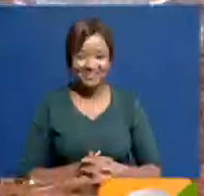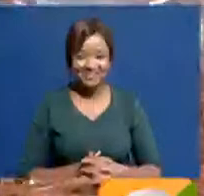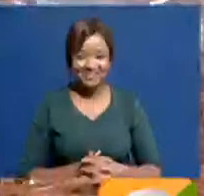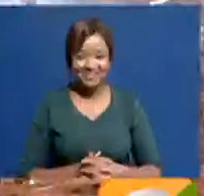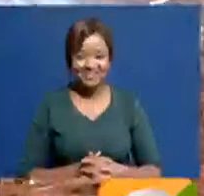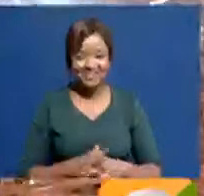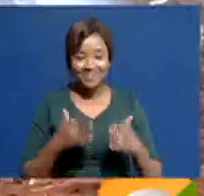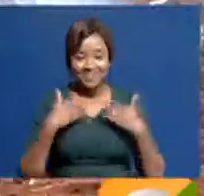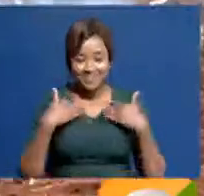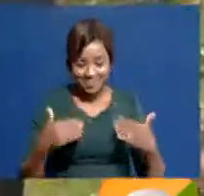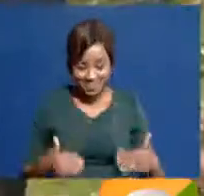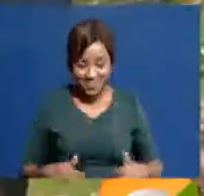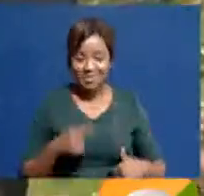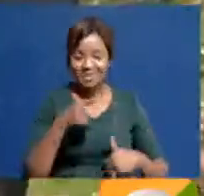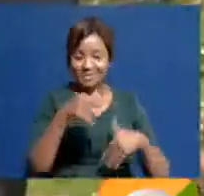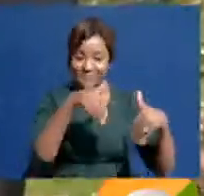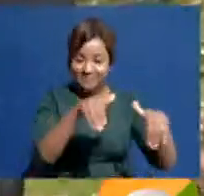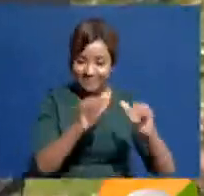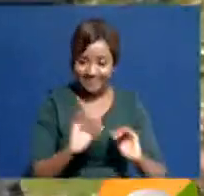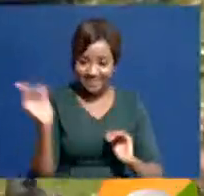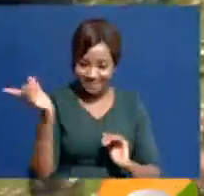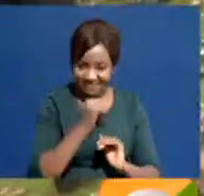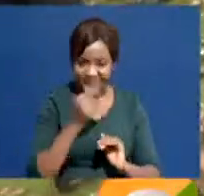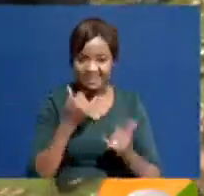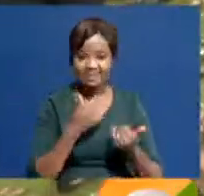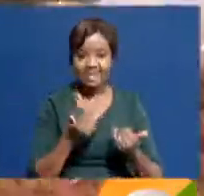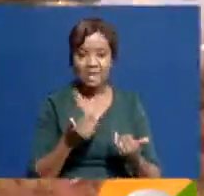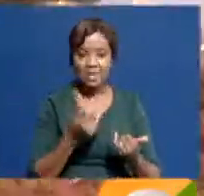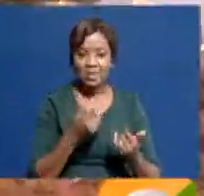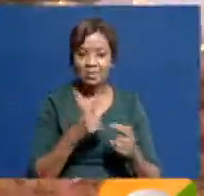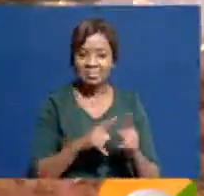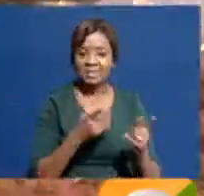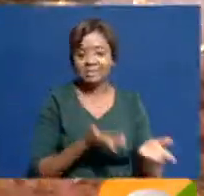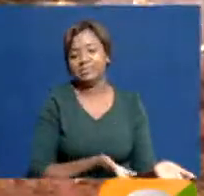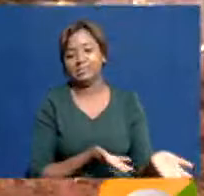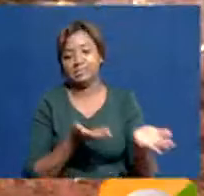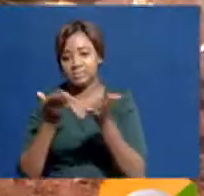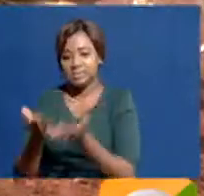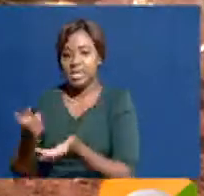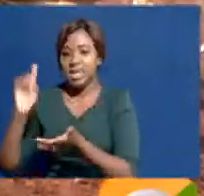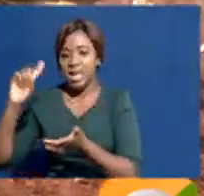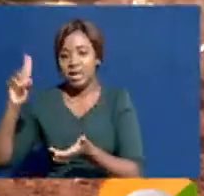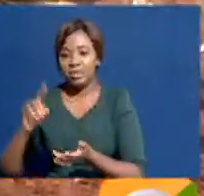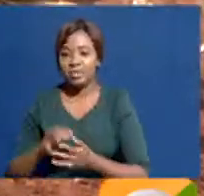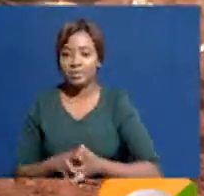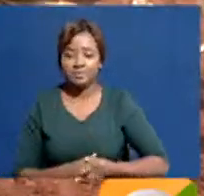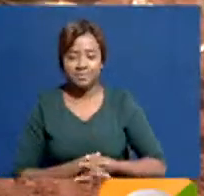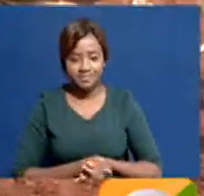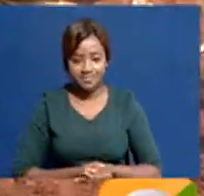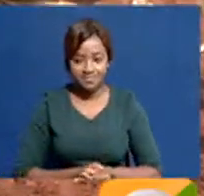The body that was buried has been brought back to Nairobi's city mortuary. Emily Chebet, Citizen TV, Nairobi.